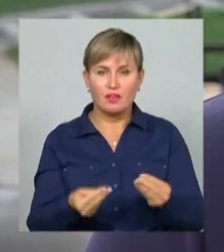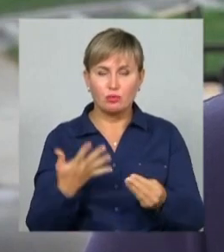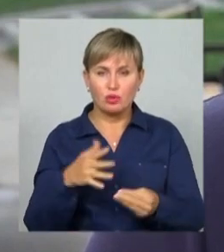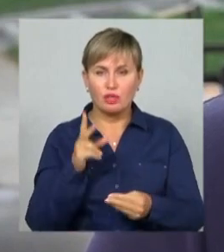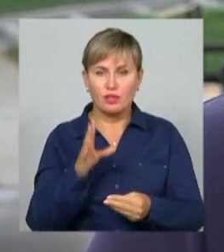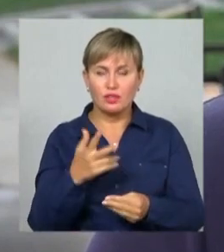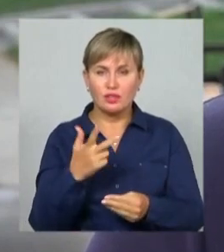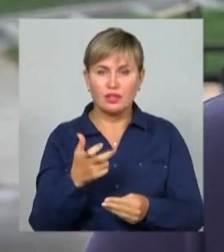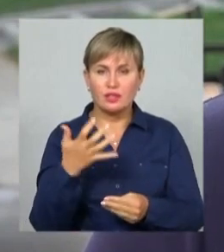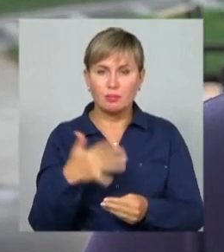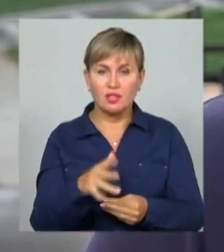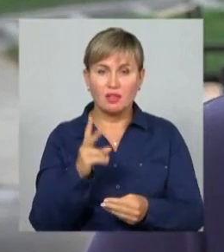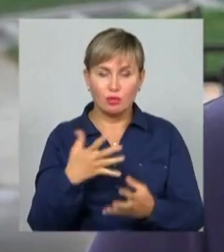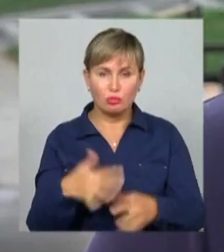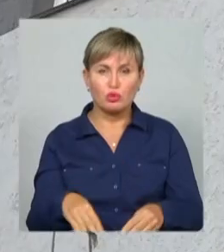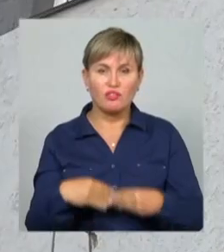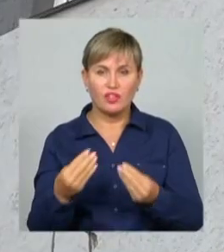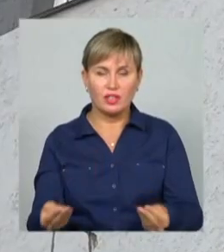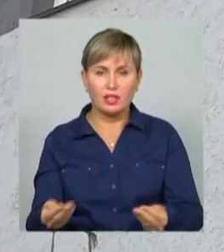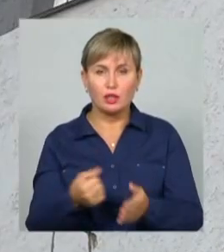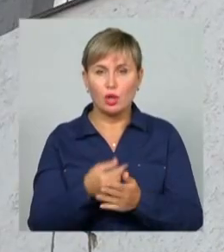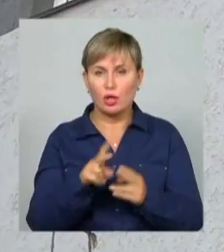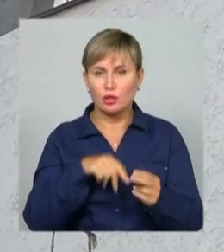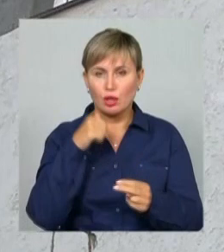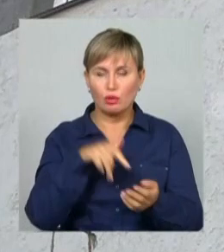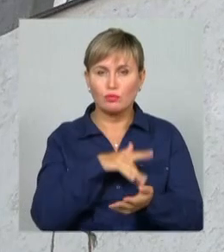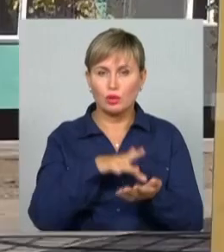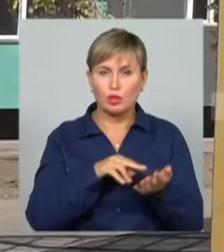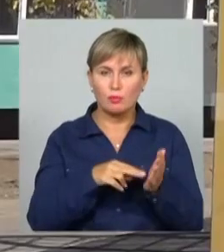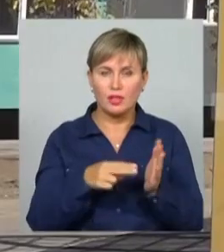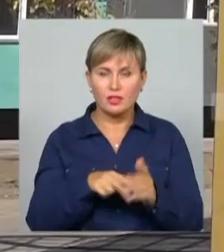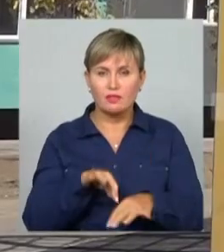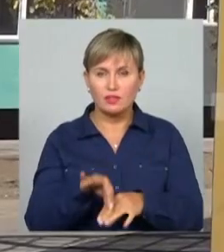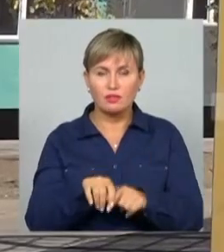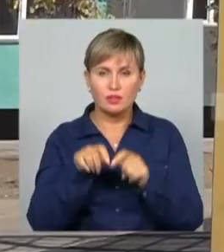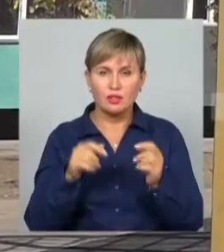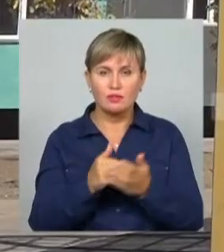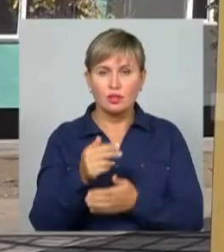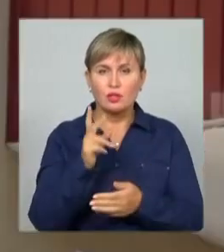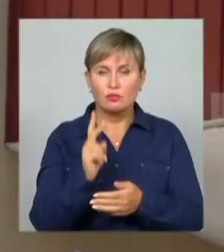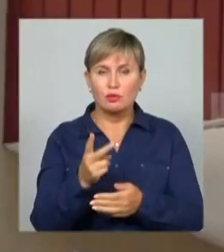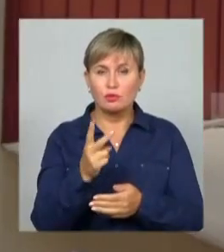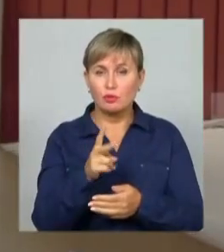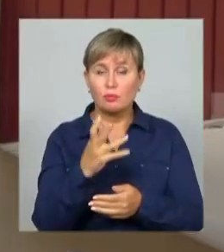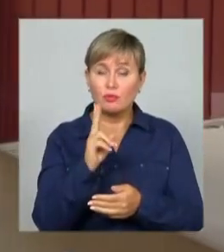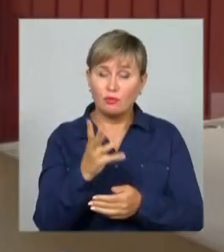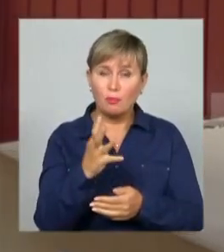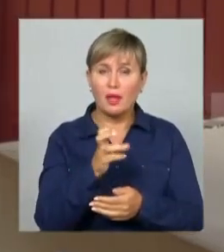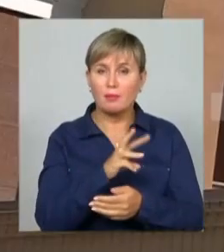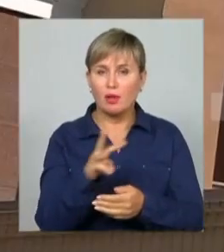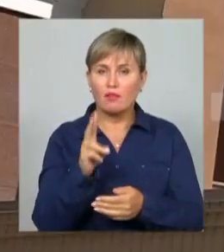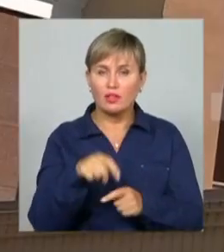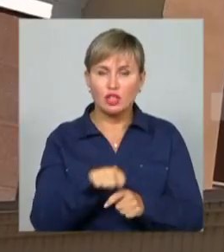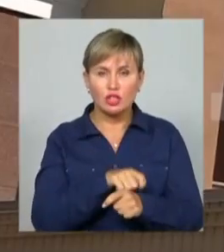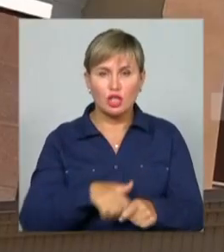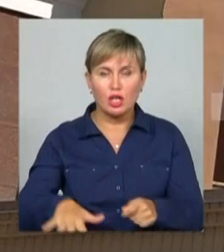квартиры, 350 квартир выдали уже. До конца года в городе планируется ввести в эксплуатацию свыше 2,5 миллионов квадратных метров жилья. Всего